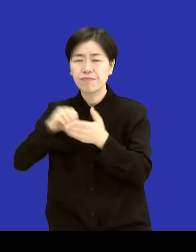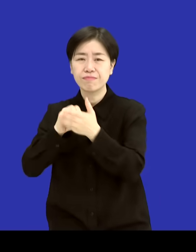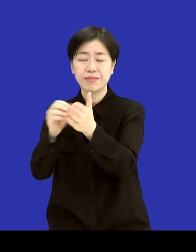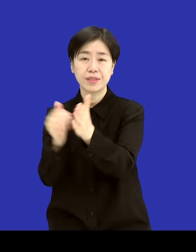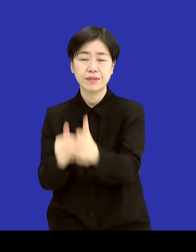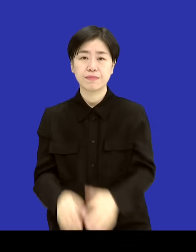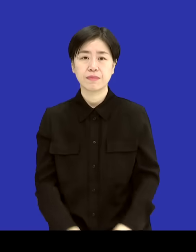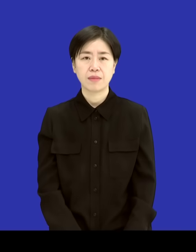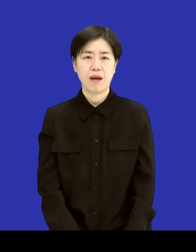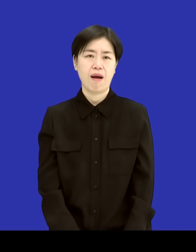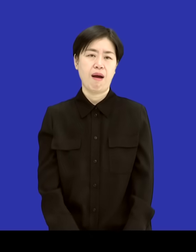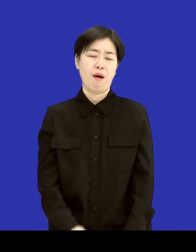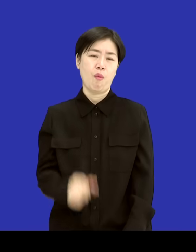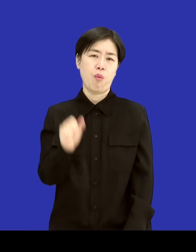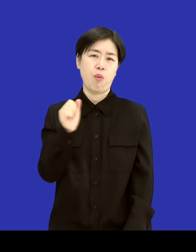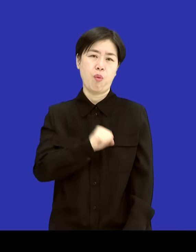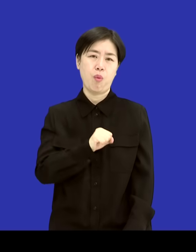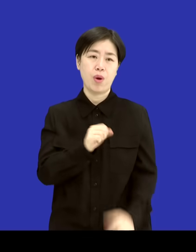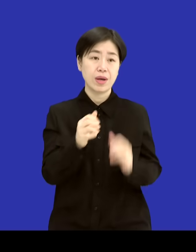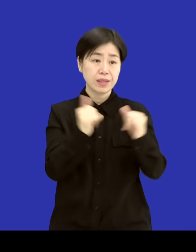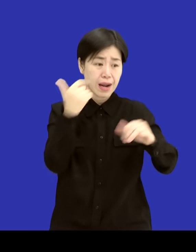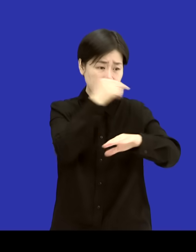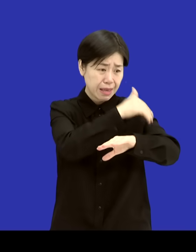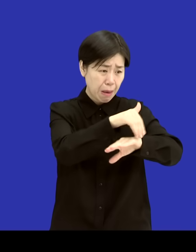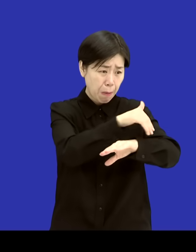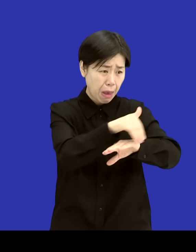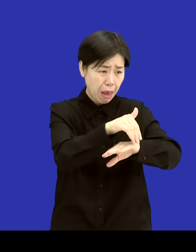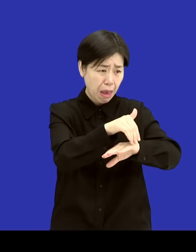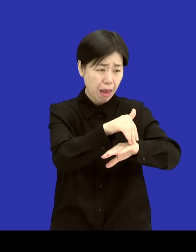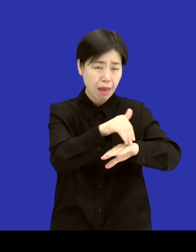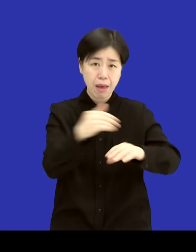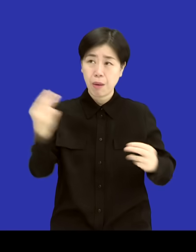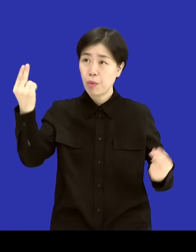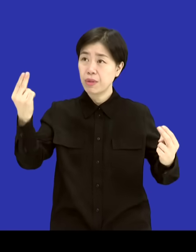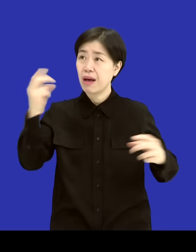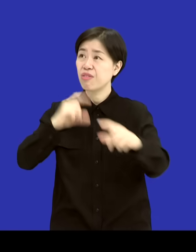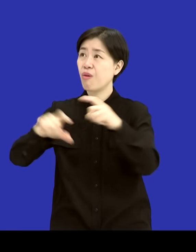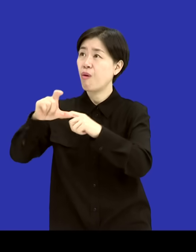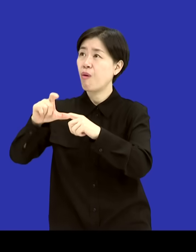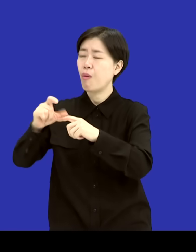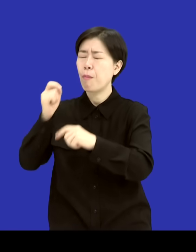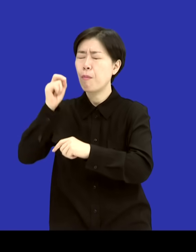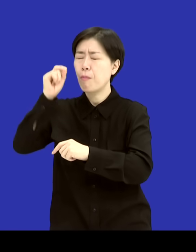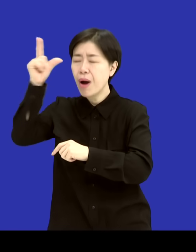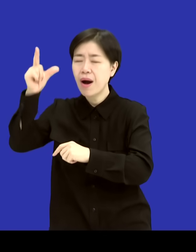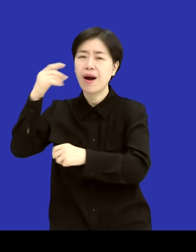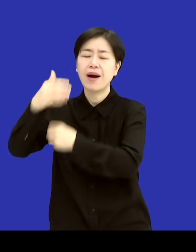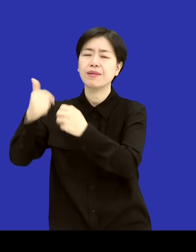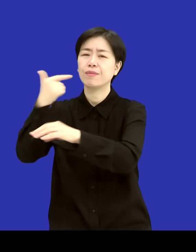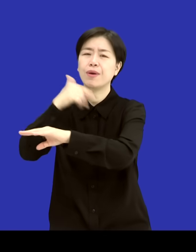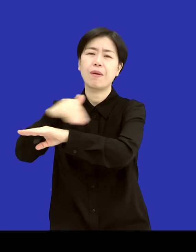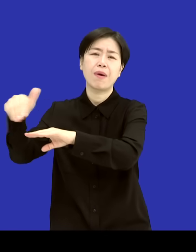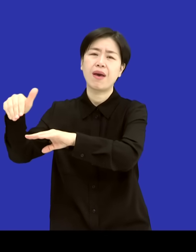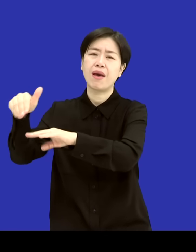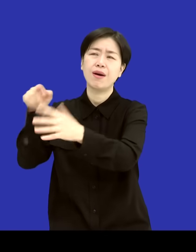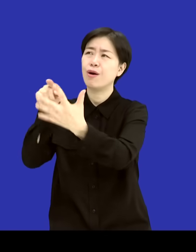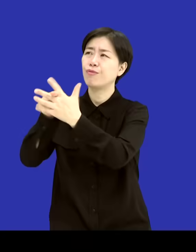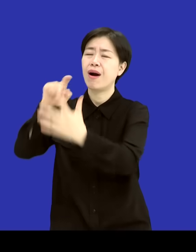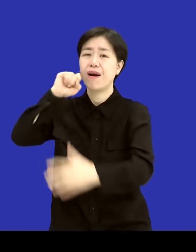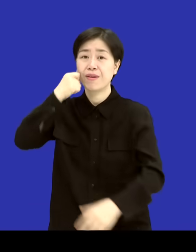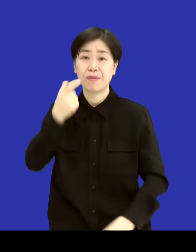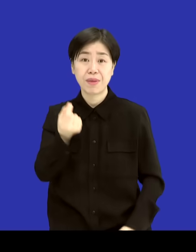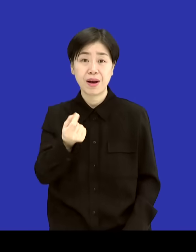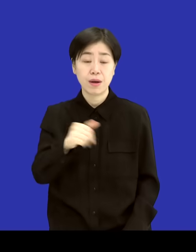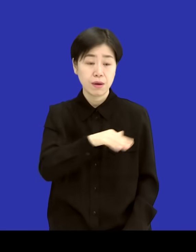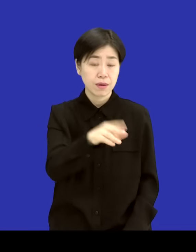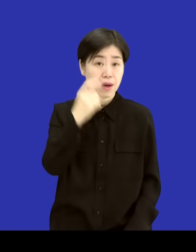없는 시나리오가 네. 쓰여지죠. 네. 예, 우리 같으면 그냥 부모님이 돈을 좀 잘 벌게 되셔서 꼬박꼬박 등록금 보내주시는 게